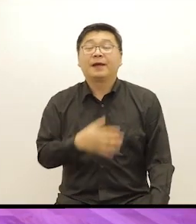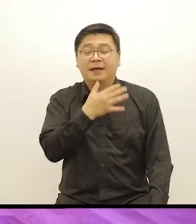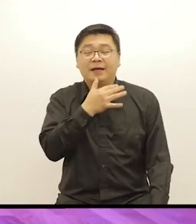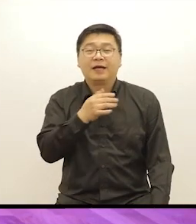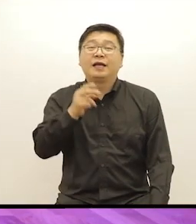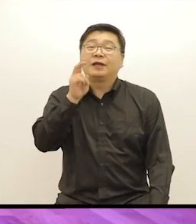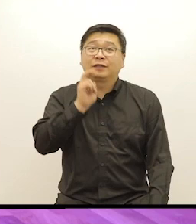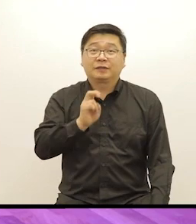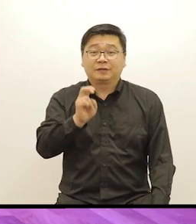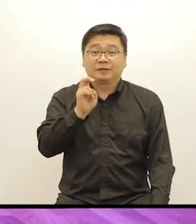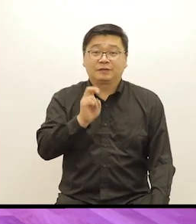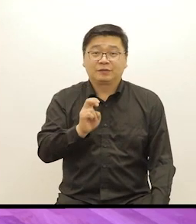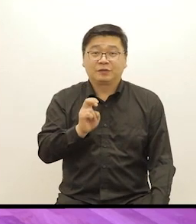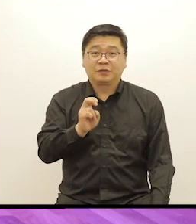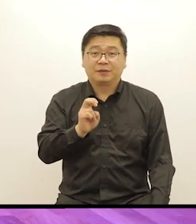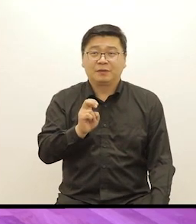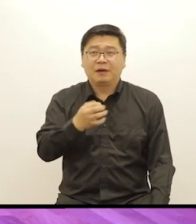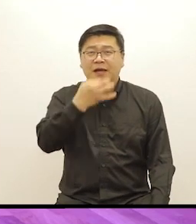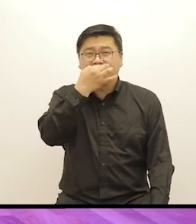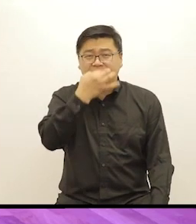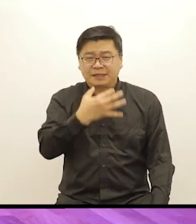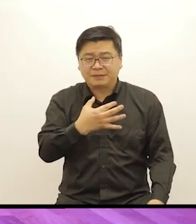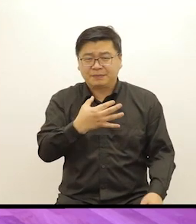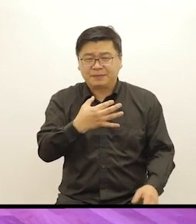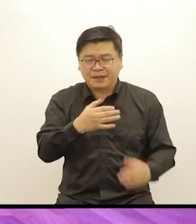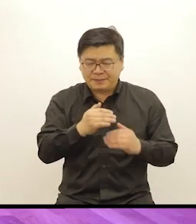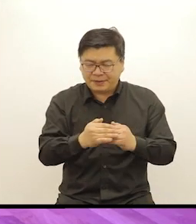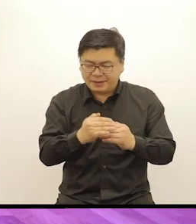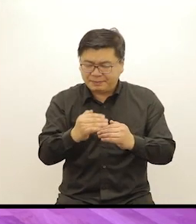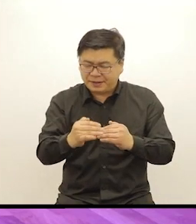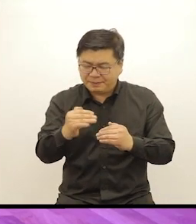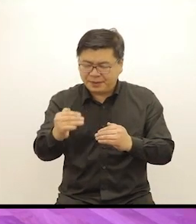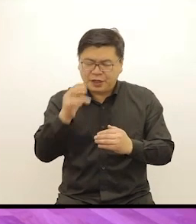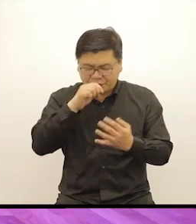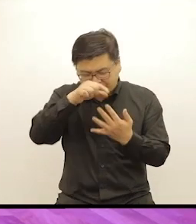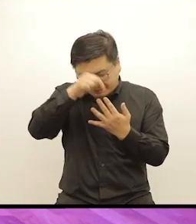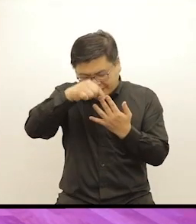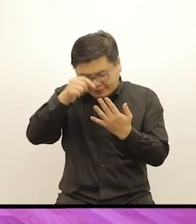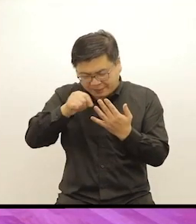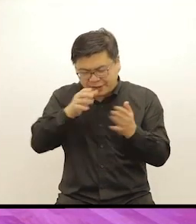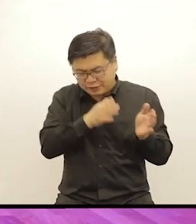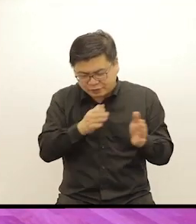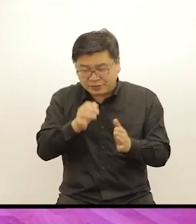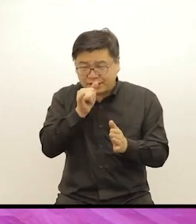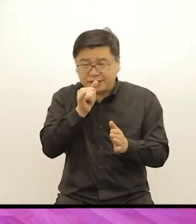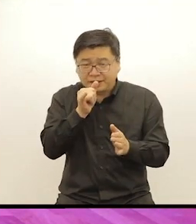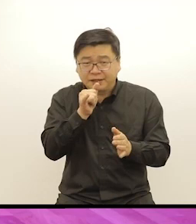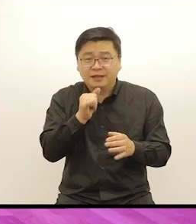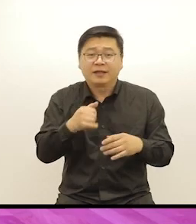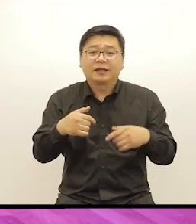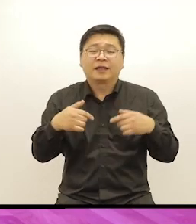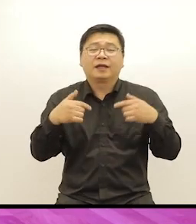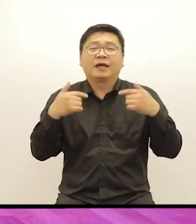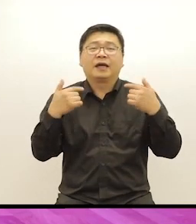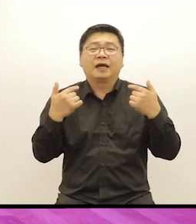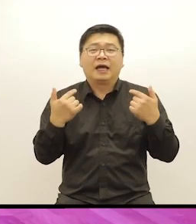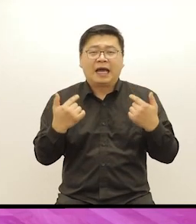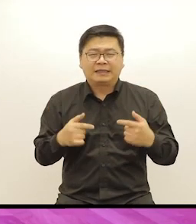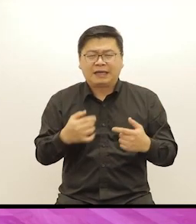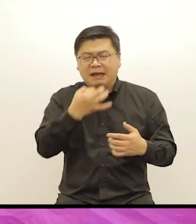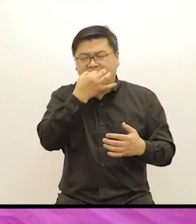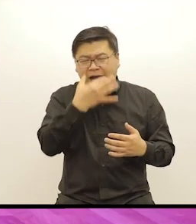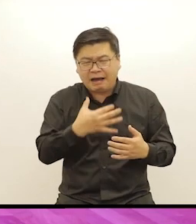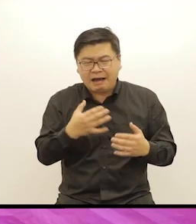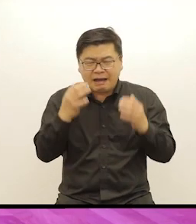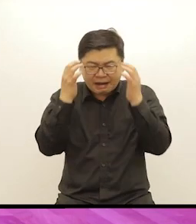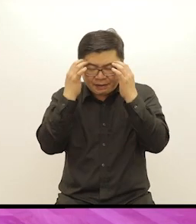음악 이렇게 뭐 힘든 과정을 거쳐서 늘 선곡하시고 준비하시는데 네. 매번 힘든 과정과